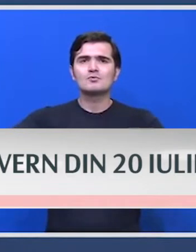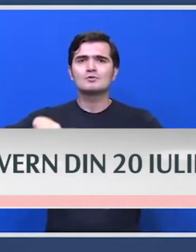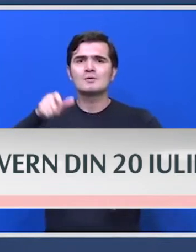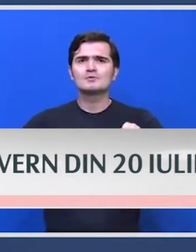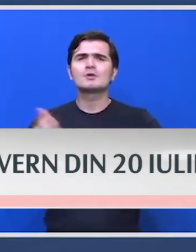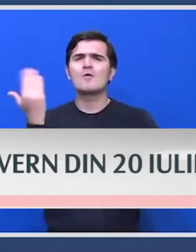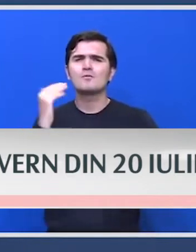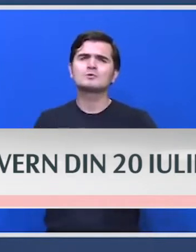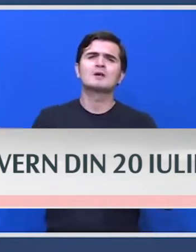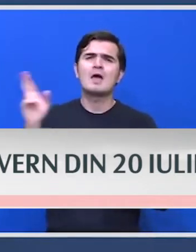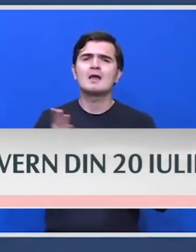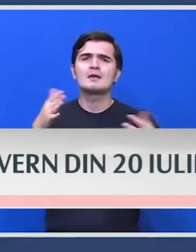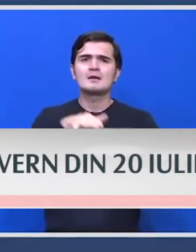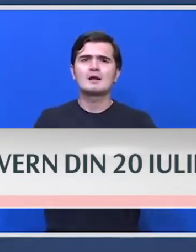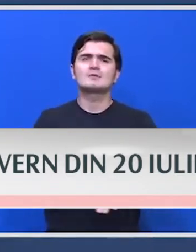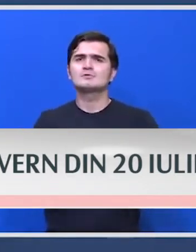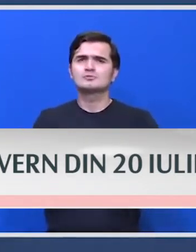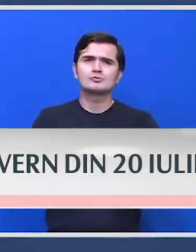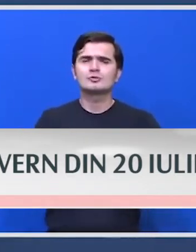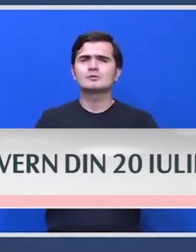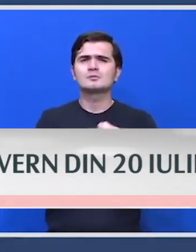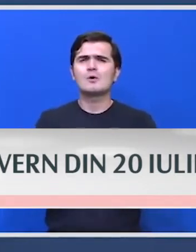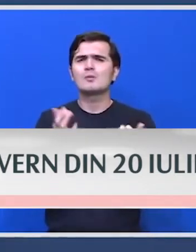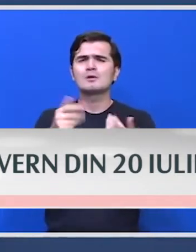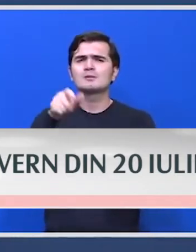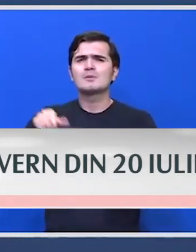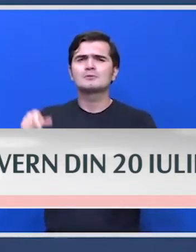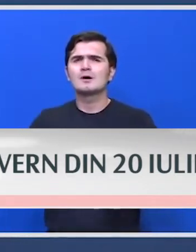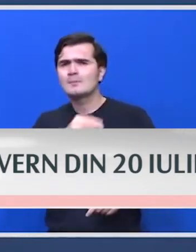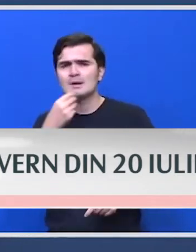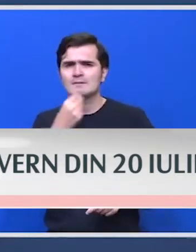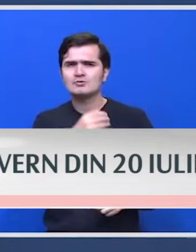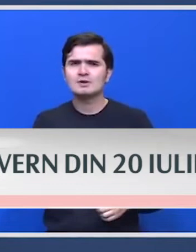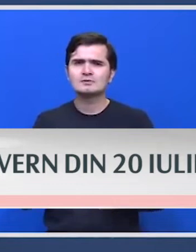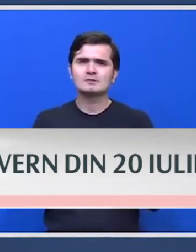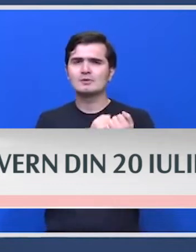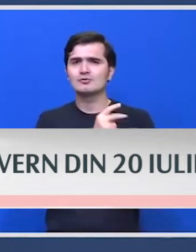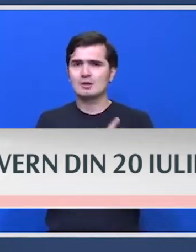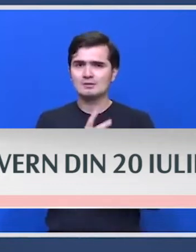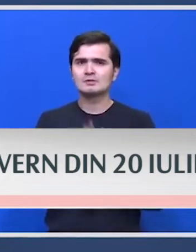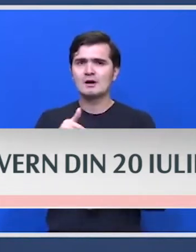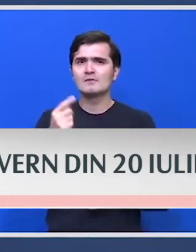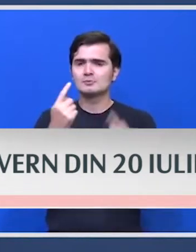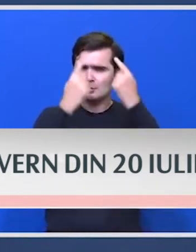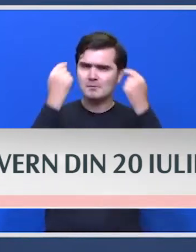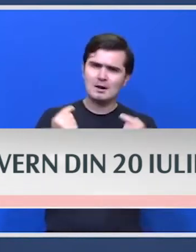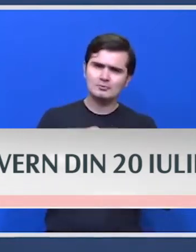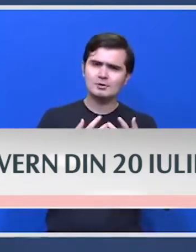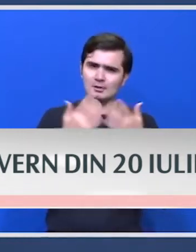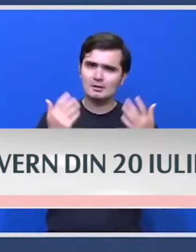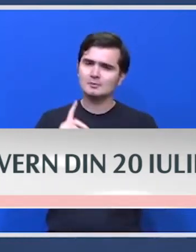câte în momentul de față beneficiază de sprijin de la stat? Câte fac parte din aceste programe? Aveți o imagine clară? Absolut că